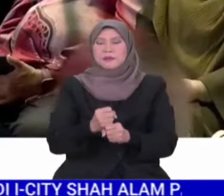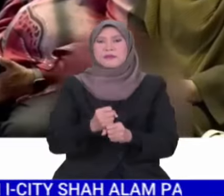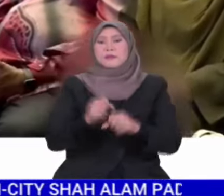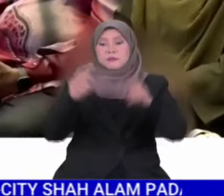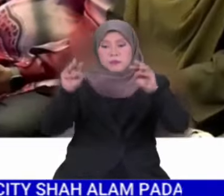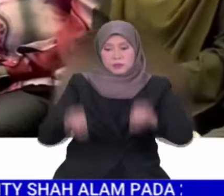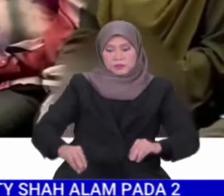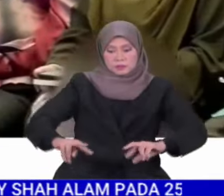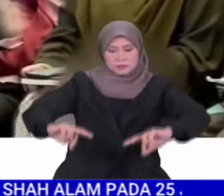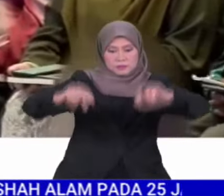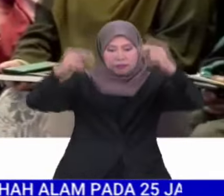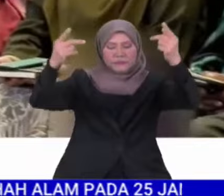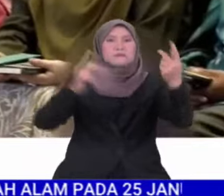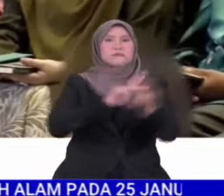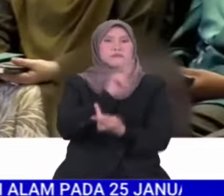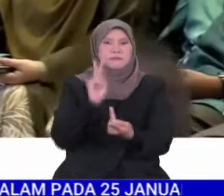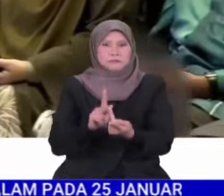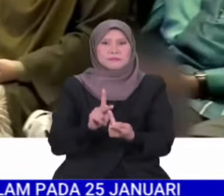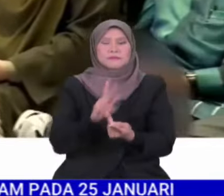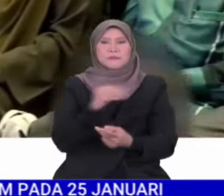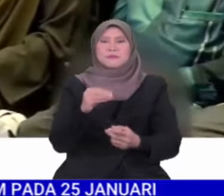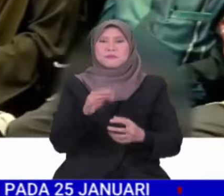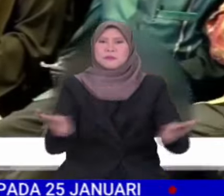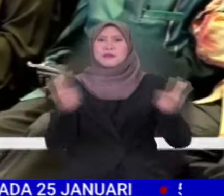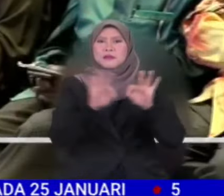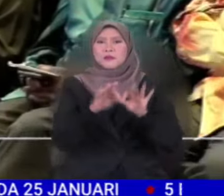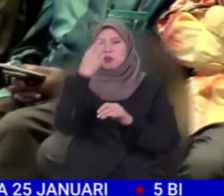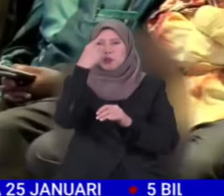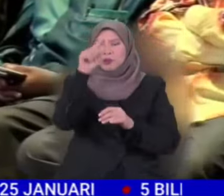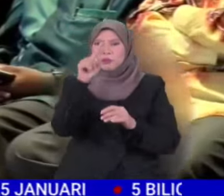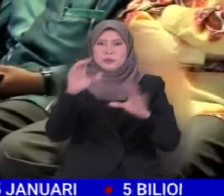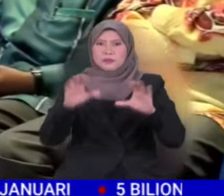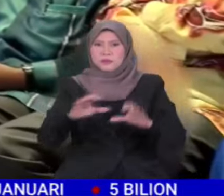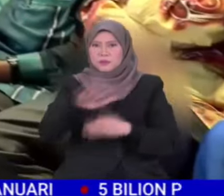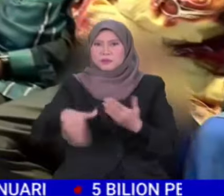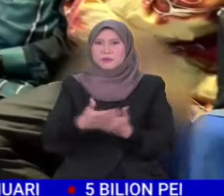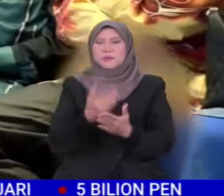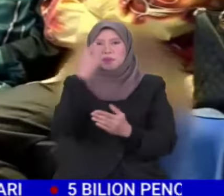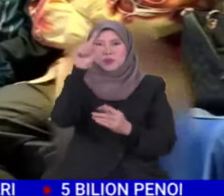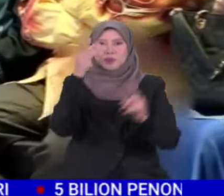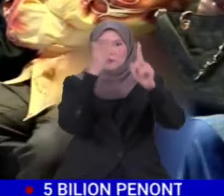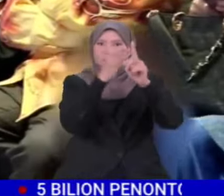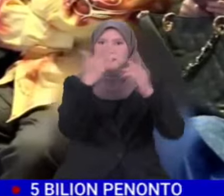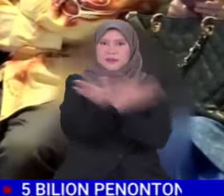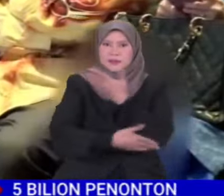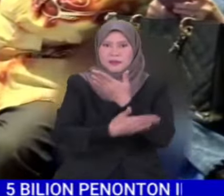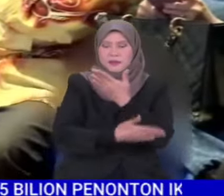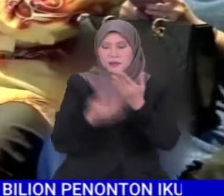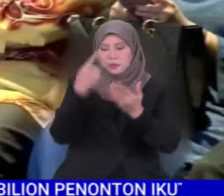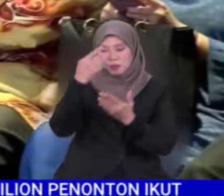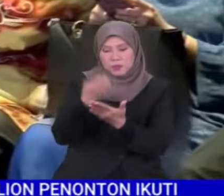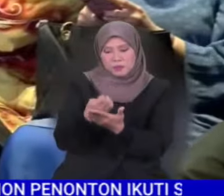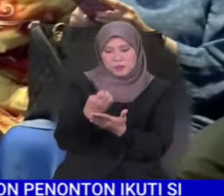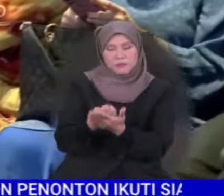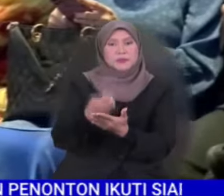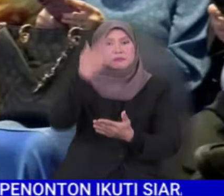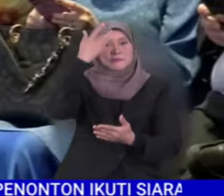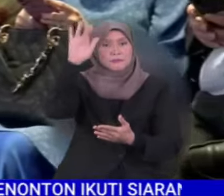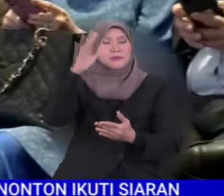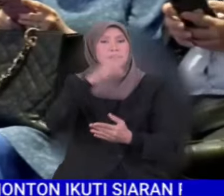manusiawi bukan sahaja masih relevan, bahkan mustahak sebagai pendekatan menyeluruh demi negara mencapai pertumbuhan ekonomi